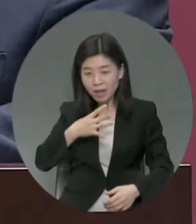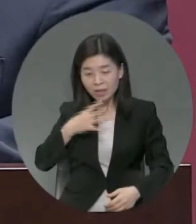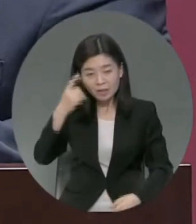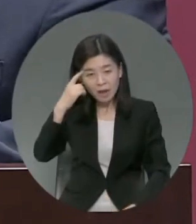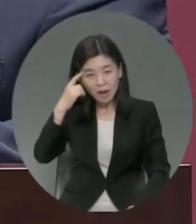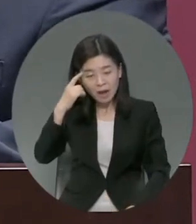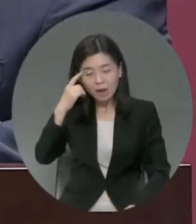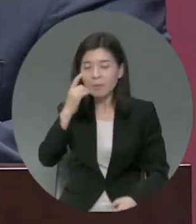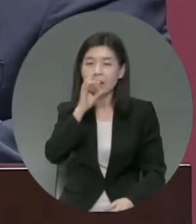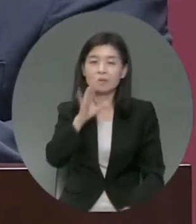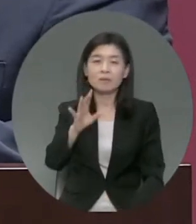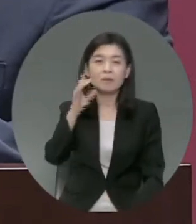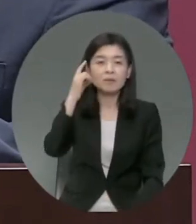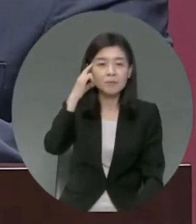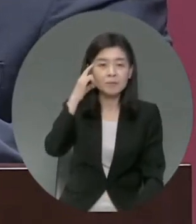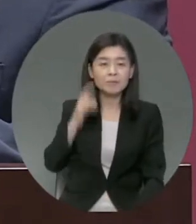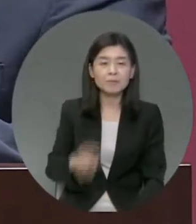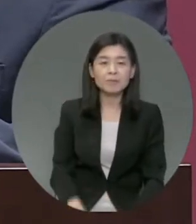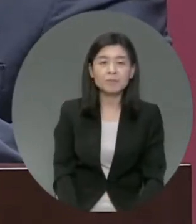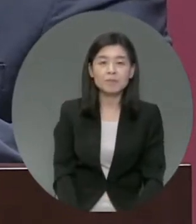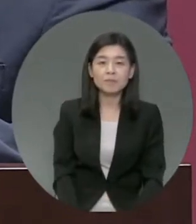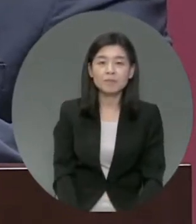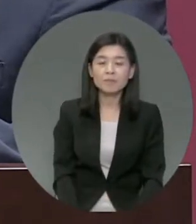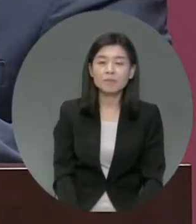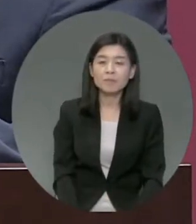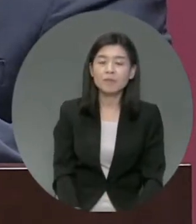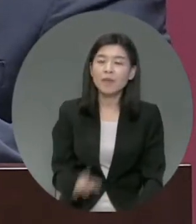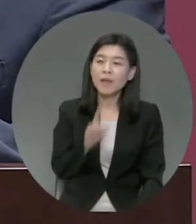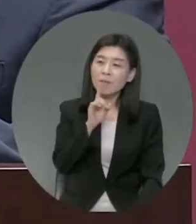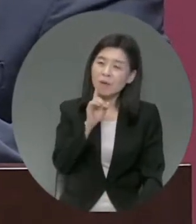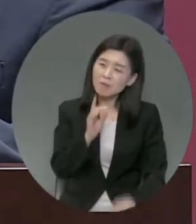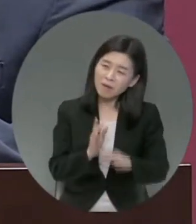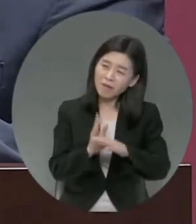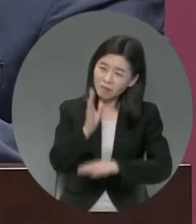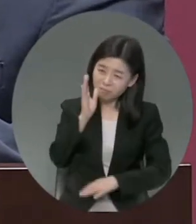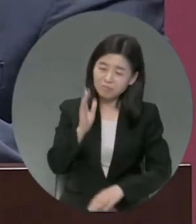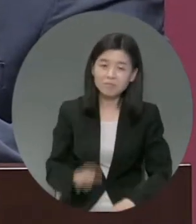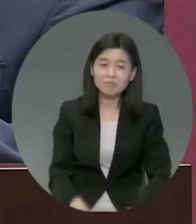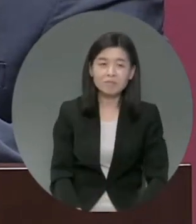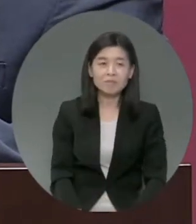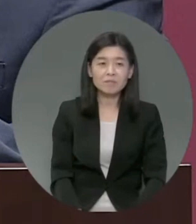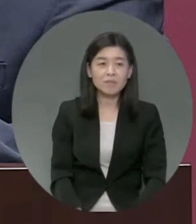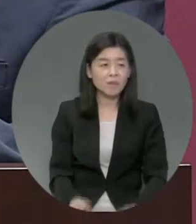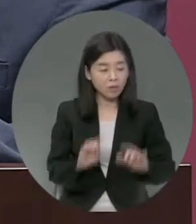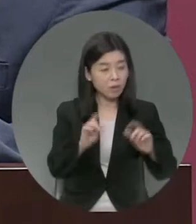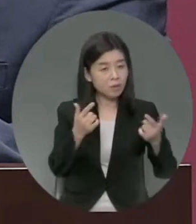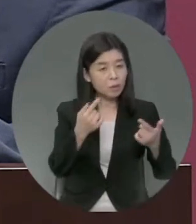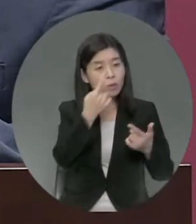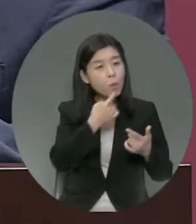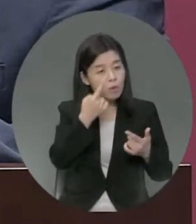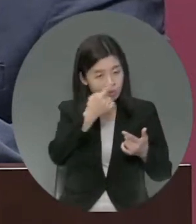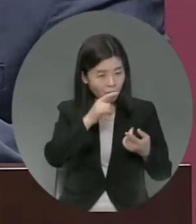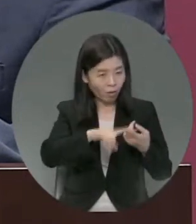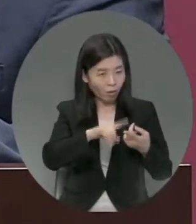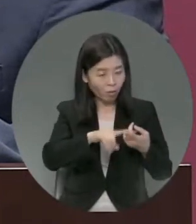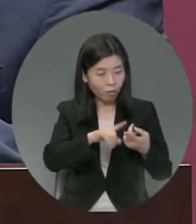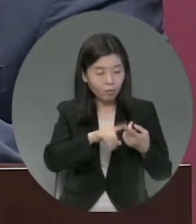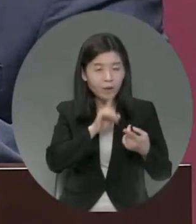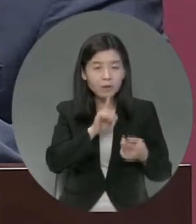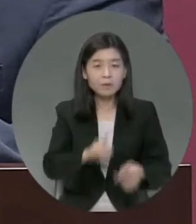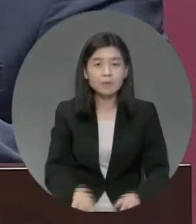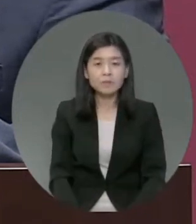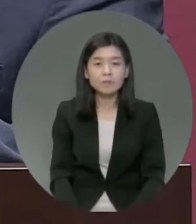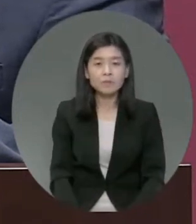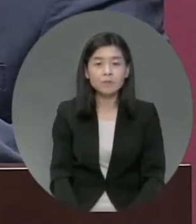저는 생각합니다. 총리님 논리 비약이 지나치네요. 아닙니다. 저는 굉장히 논리적으로 얘기했다고 생각합니다. 흉악범 두